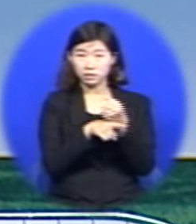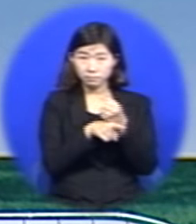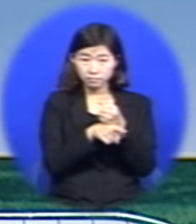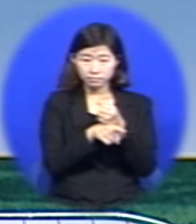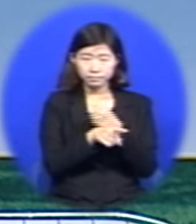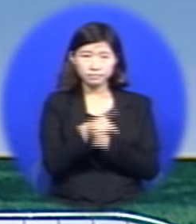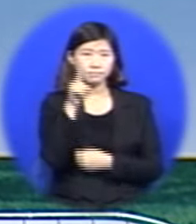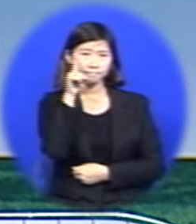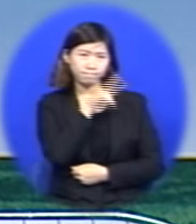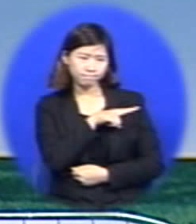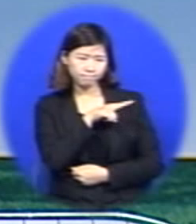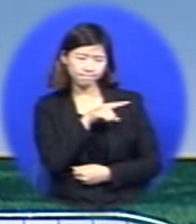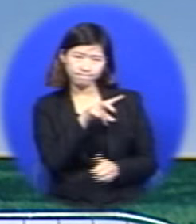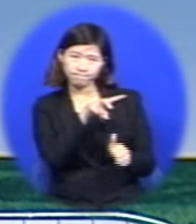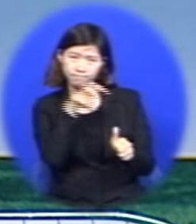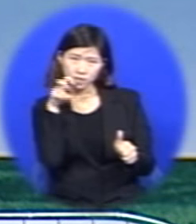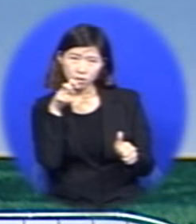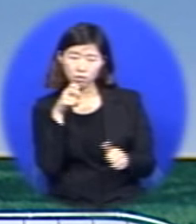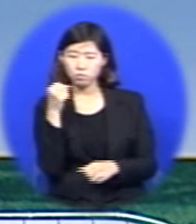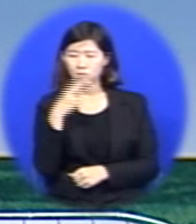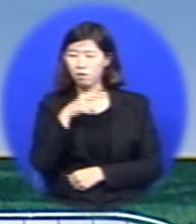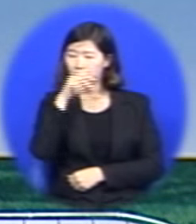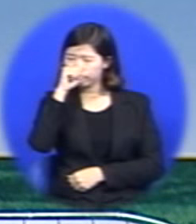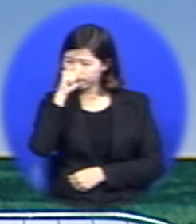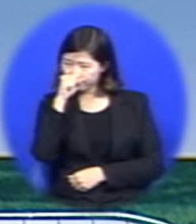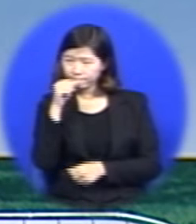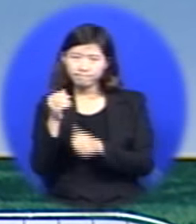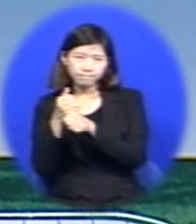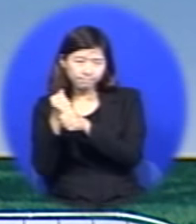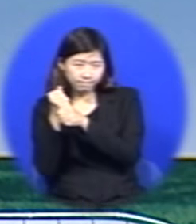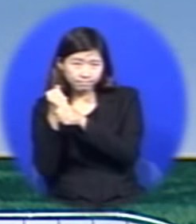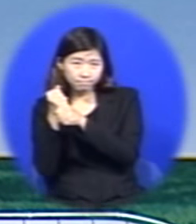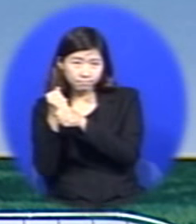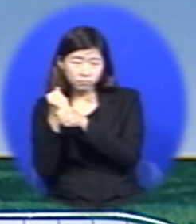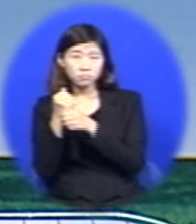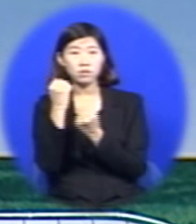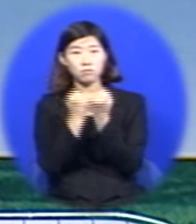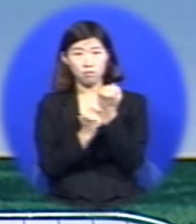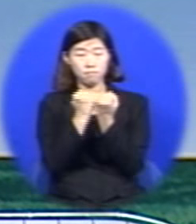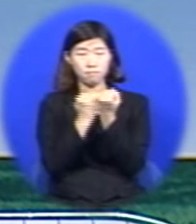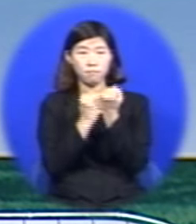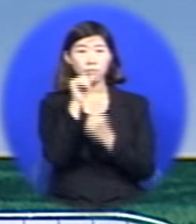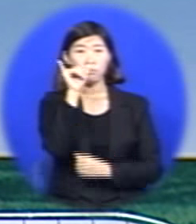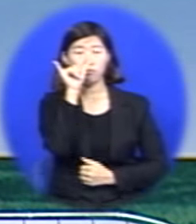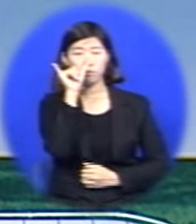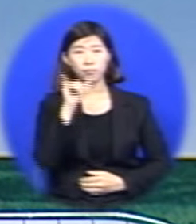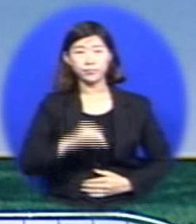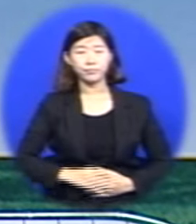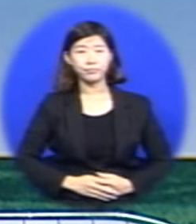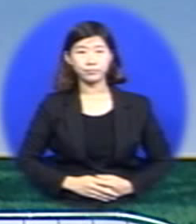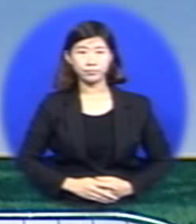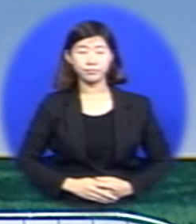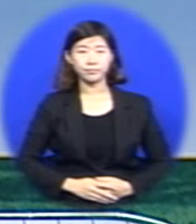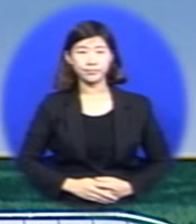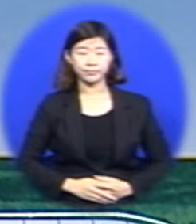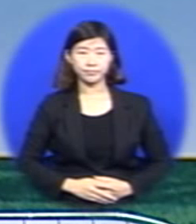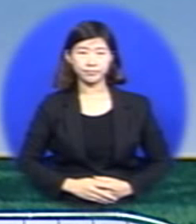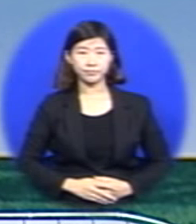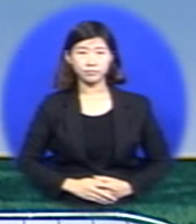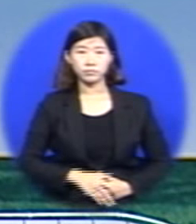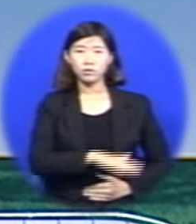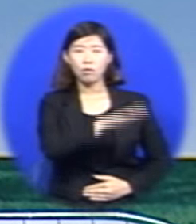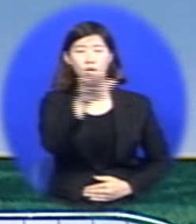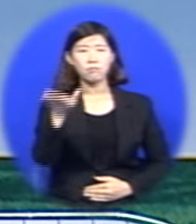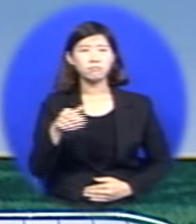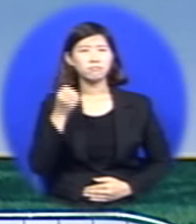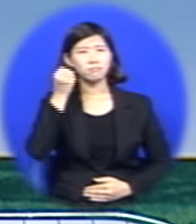악한 것을 미워하고 선한 것을 굳게 잡는 것이라고 그렇게 설명하고 있습니다. 여러분 잊으시면